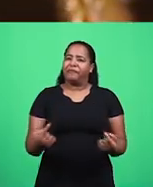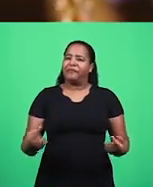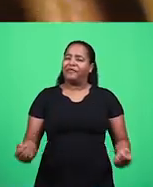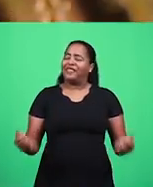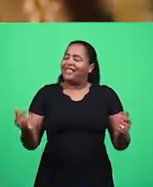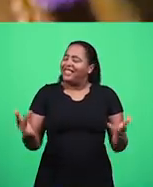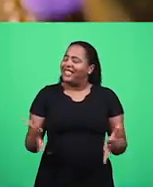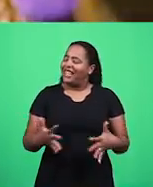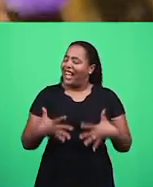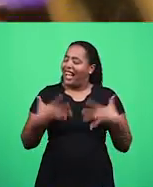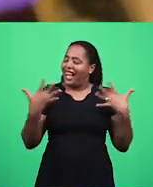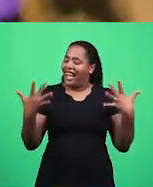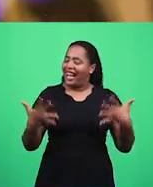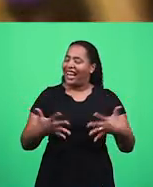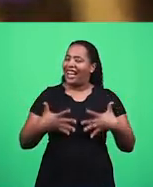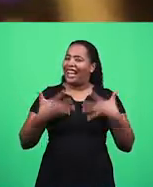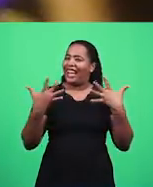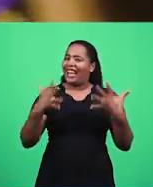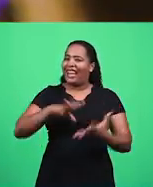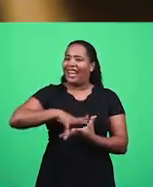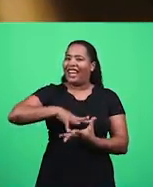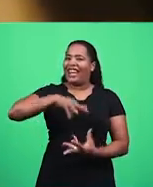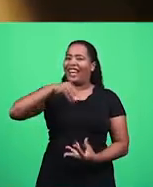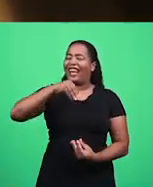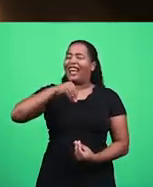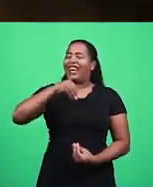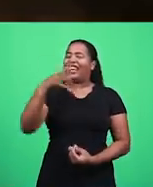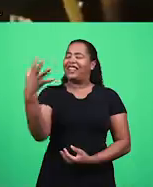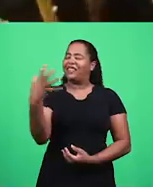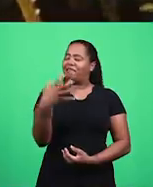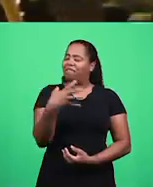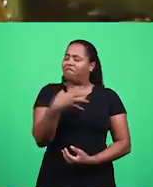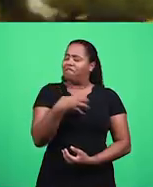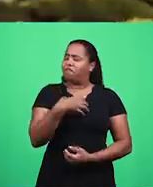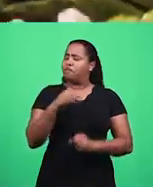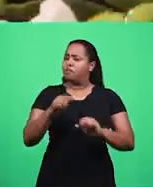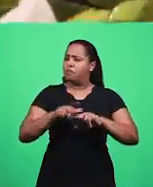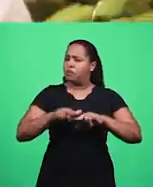Это веселье в душе моей.